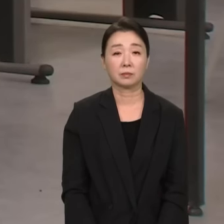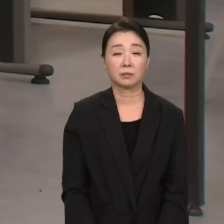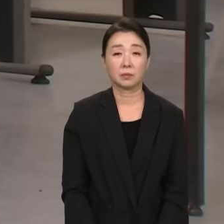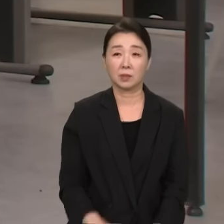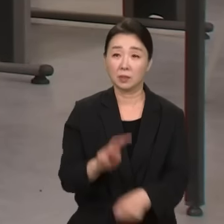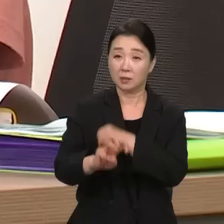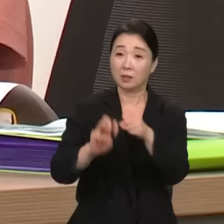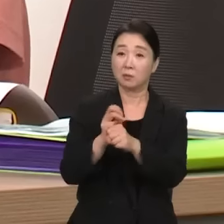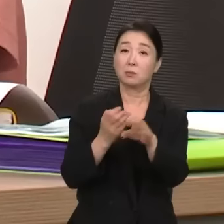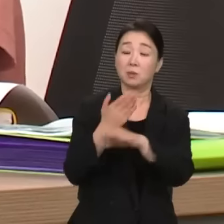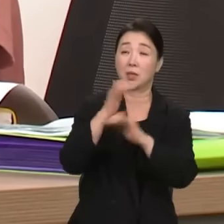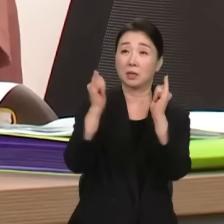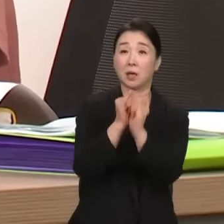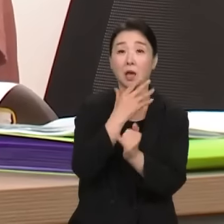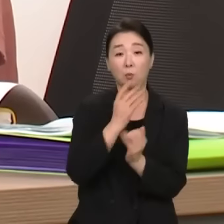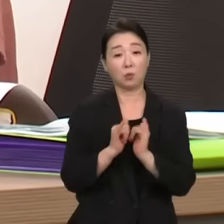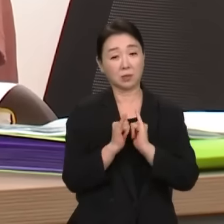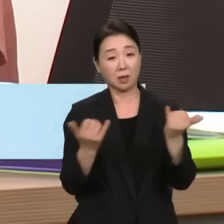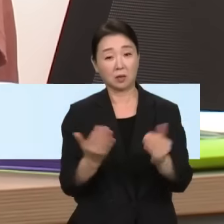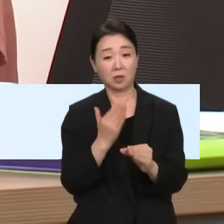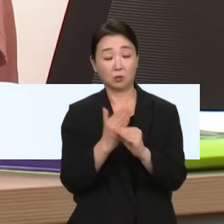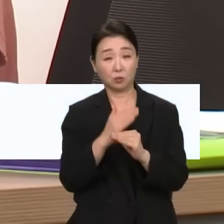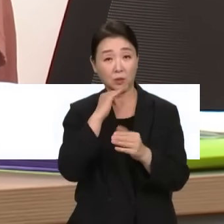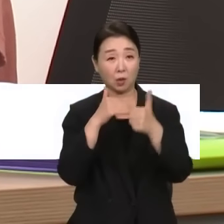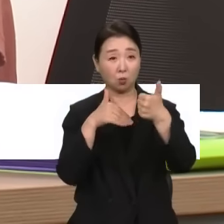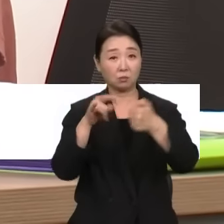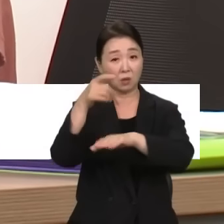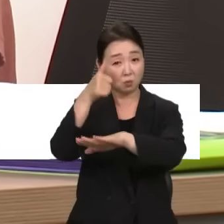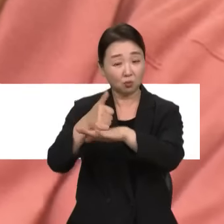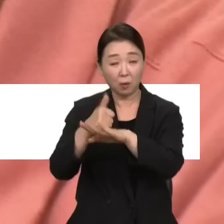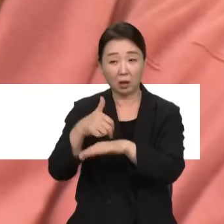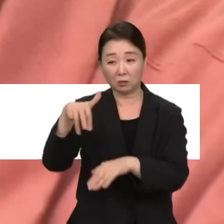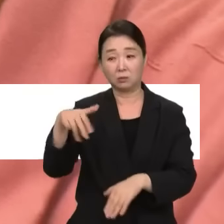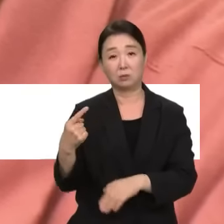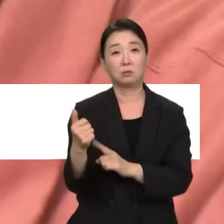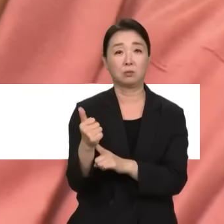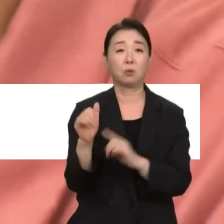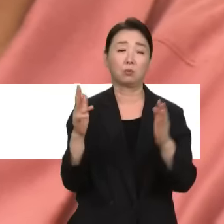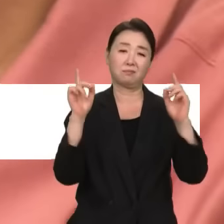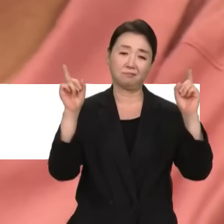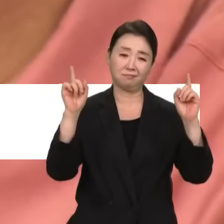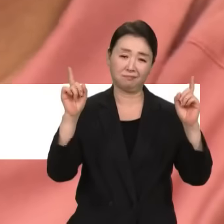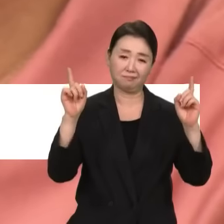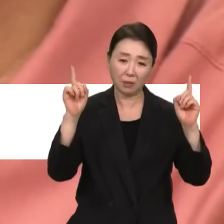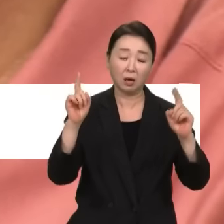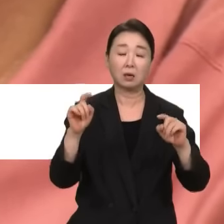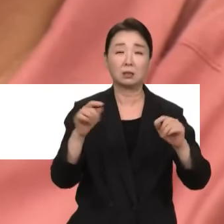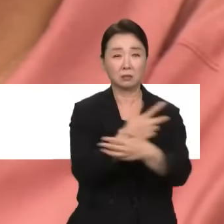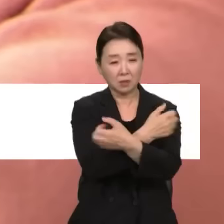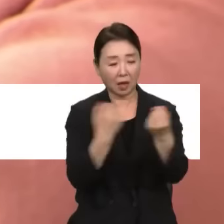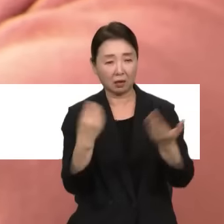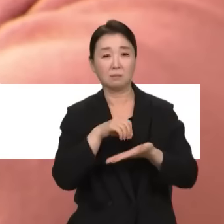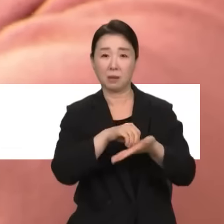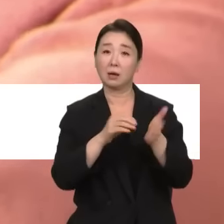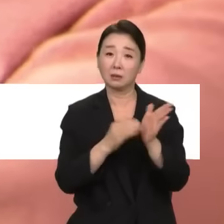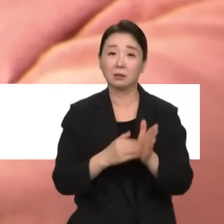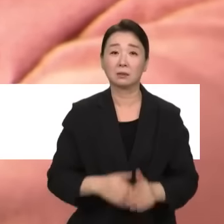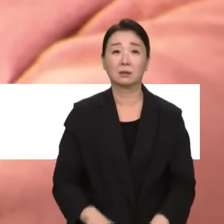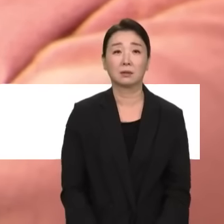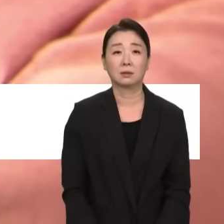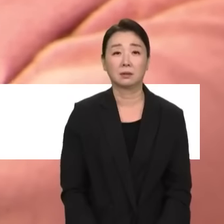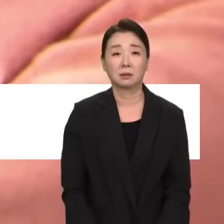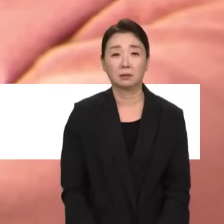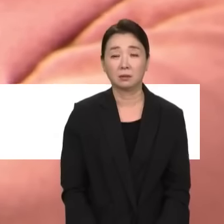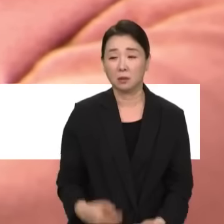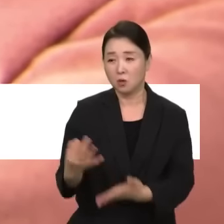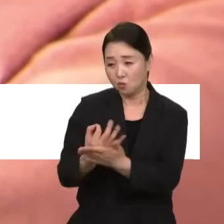30년 넘게 사회복지사로 일해온 50대 후반 조종현 씨는 최근 실직을 했다 겨우 계약직 일자리를 얻었습니다.